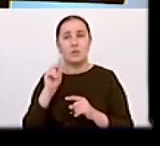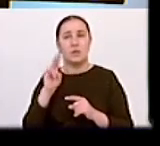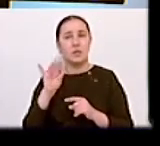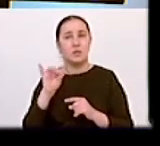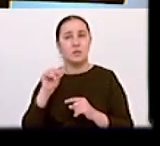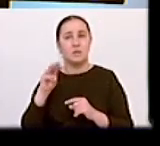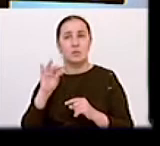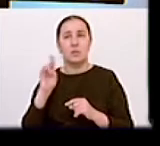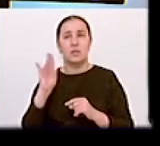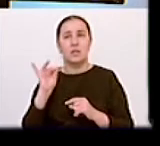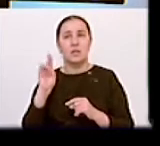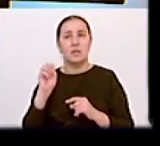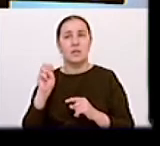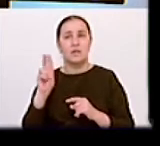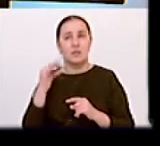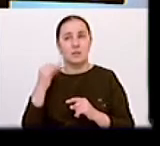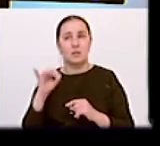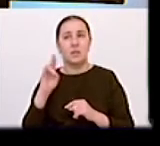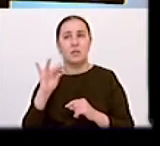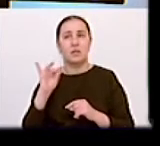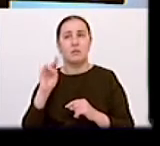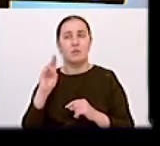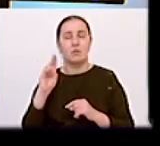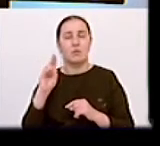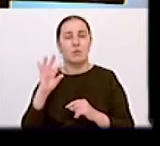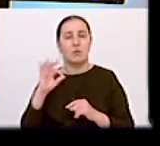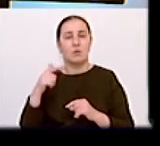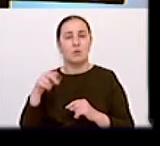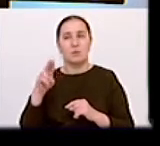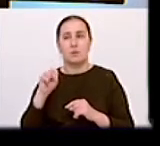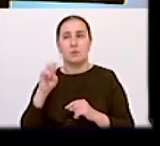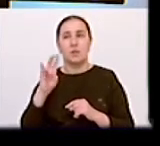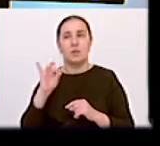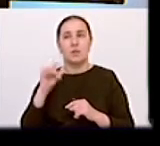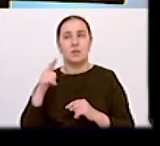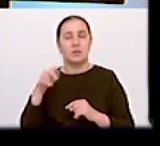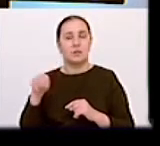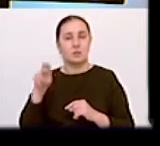ничто, никакие, никогда, нигде. Местоимение.